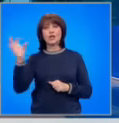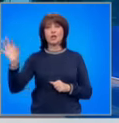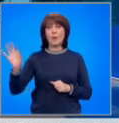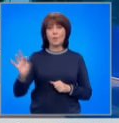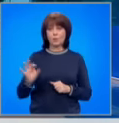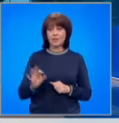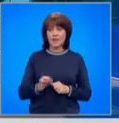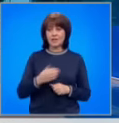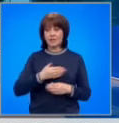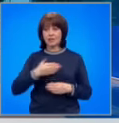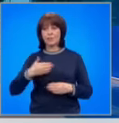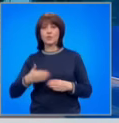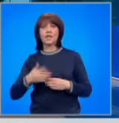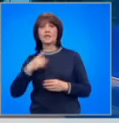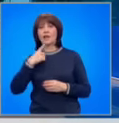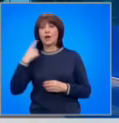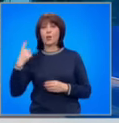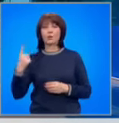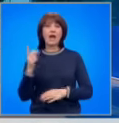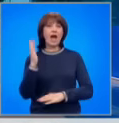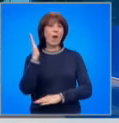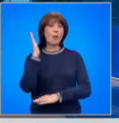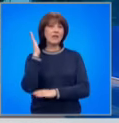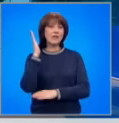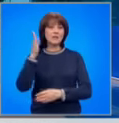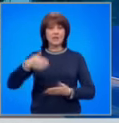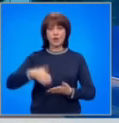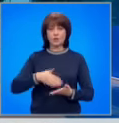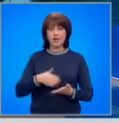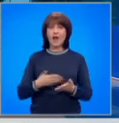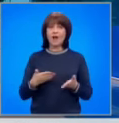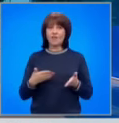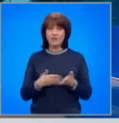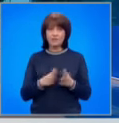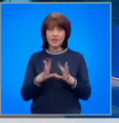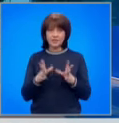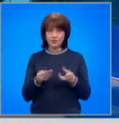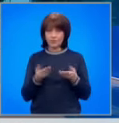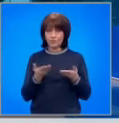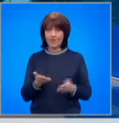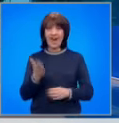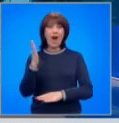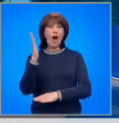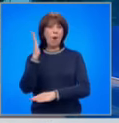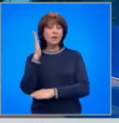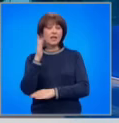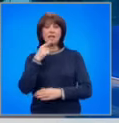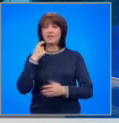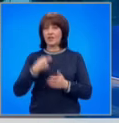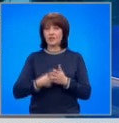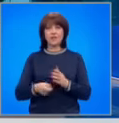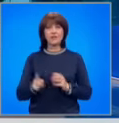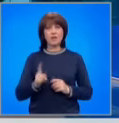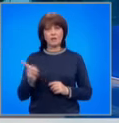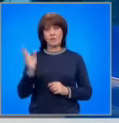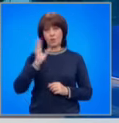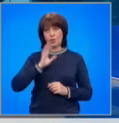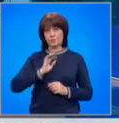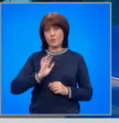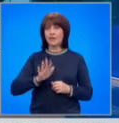за последната година на хотелиерските услуги, въпреки всичко това, хотелиерите твърдят, че отново няма да се справят.